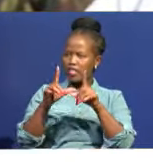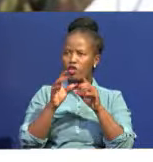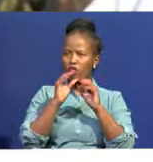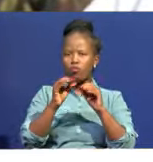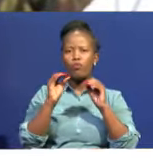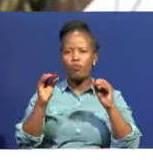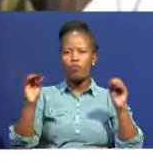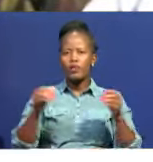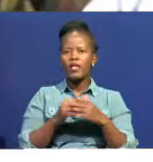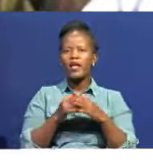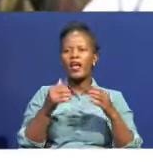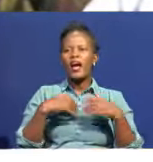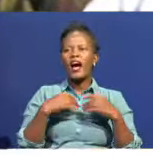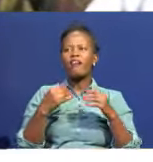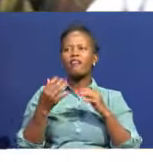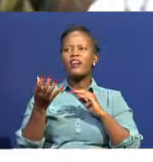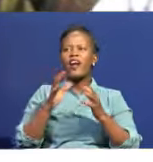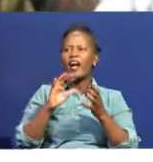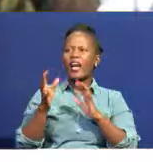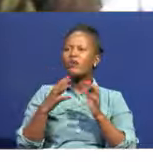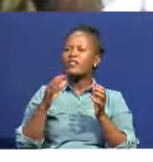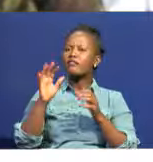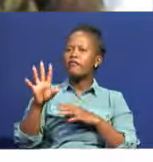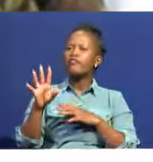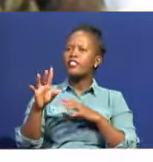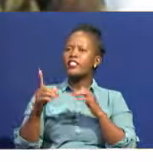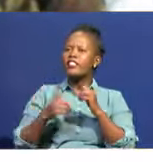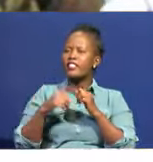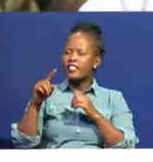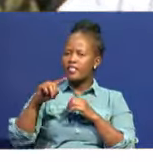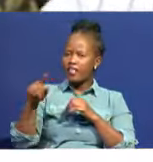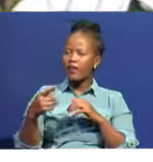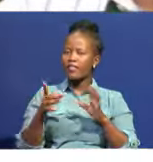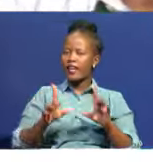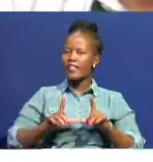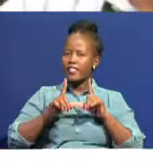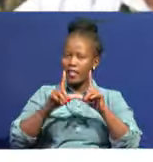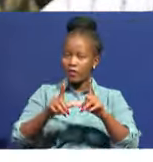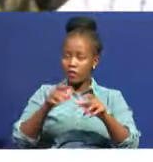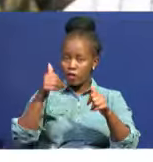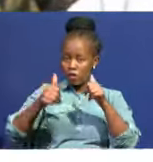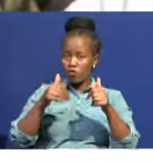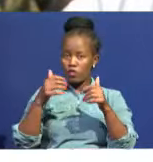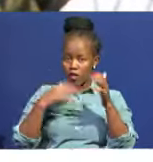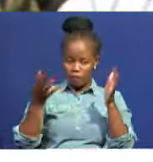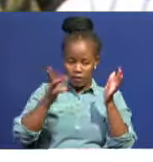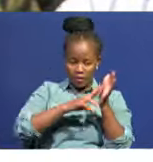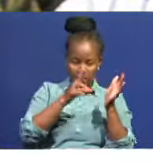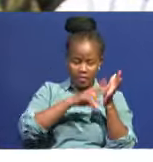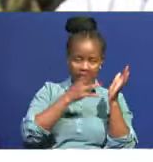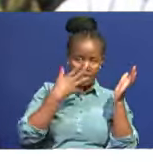total, however, of about 56,000 titles that are already recorded.